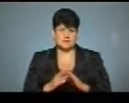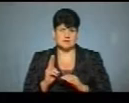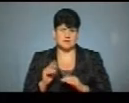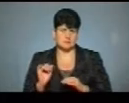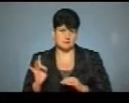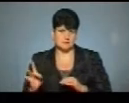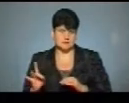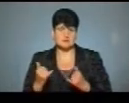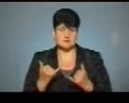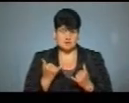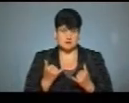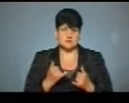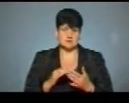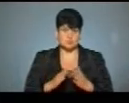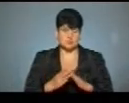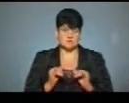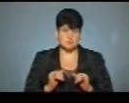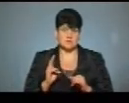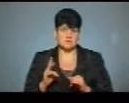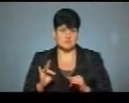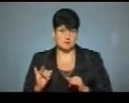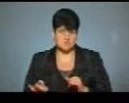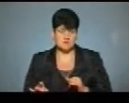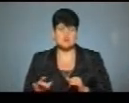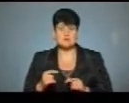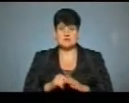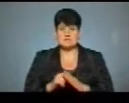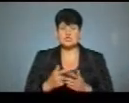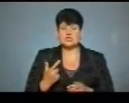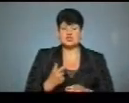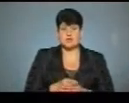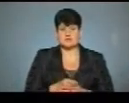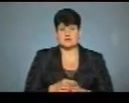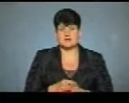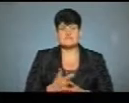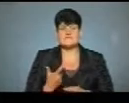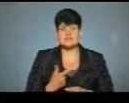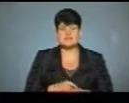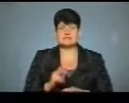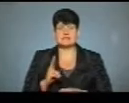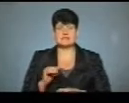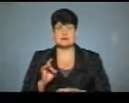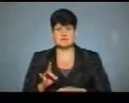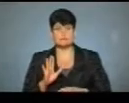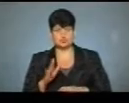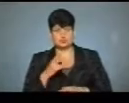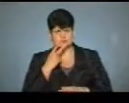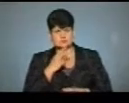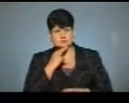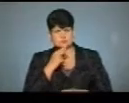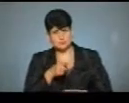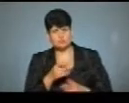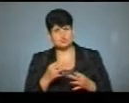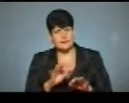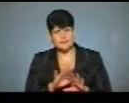маємо неблагополучну епідситуацію щодо кору, значить, саме на щеплення і вакцинацію щодо кору будуть зважати при тому, чи пускати,